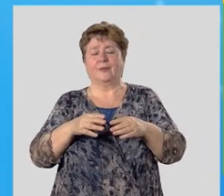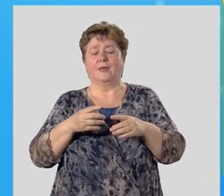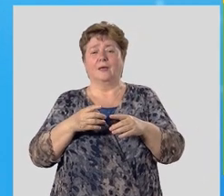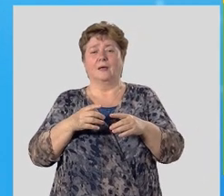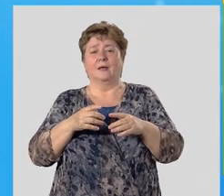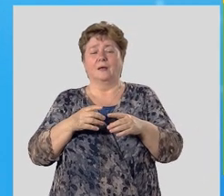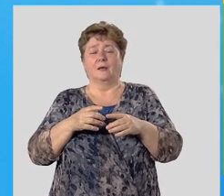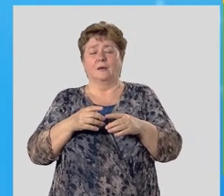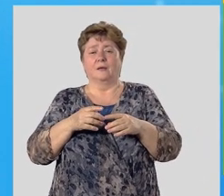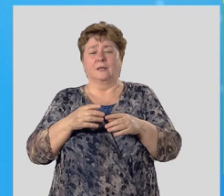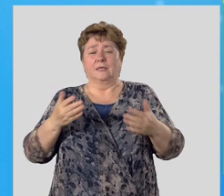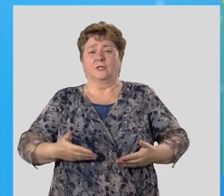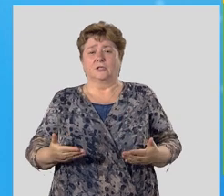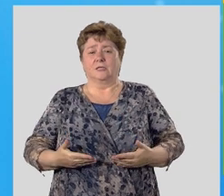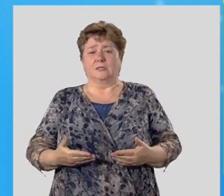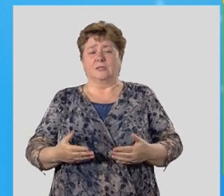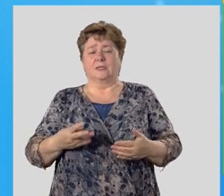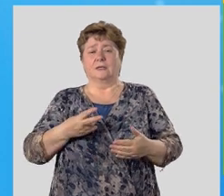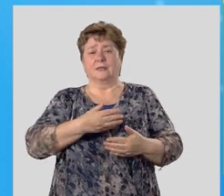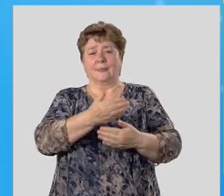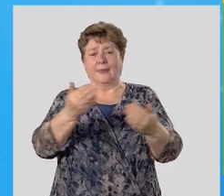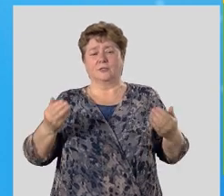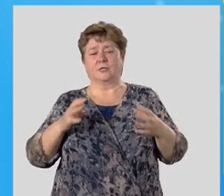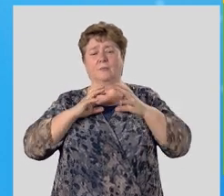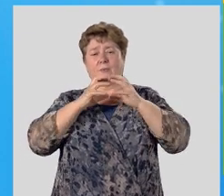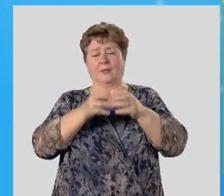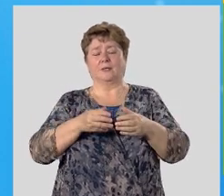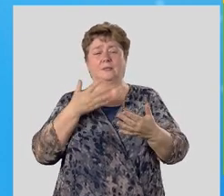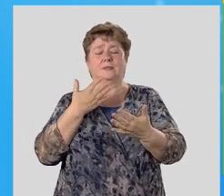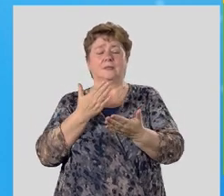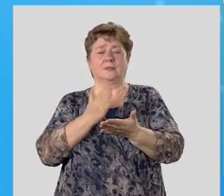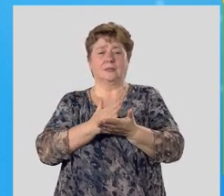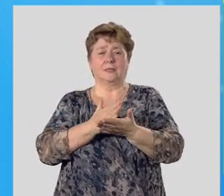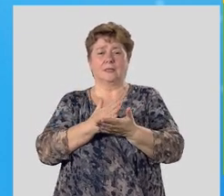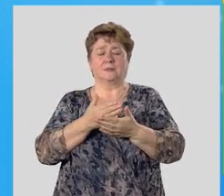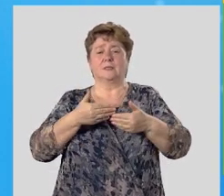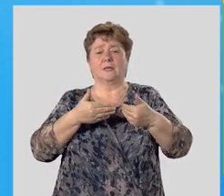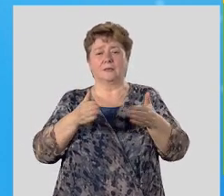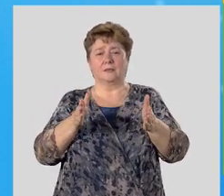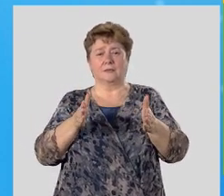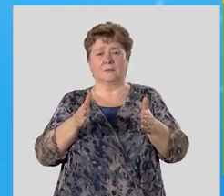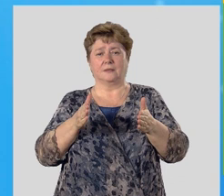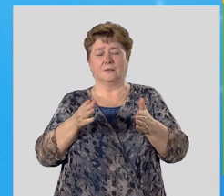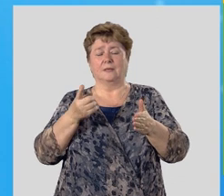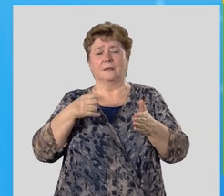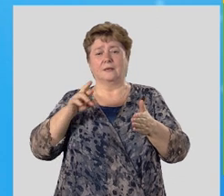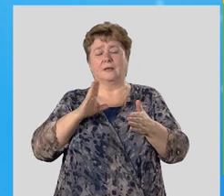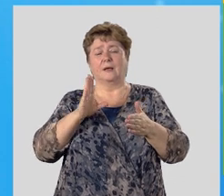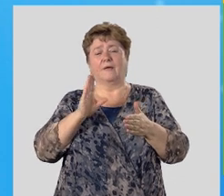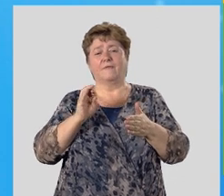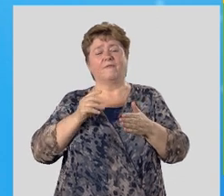Таким образом, жизнь на нашей планете представляет собой открытые для